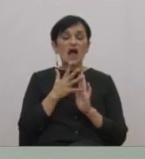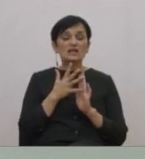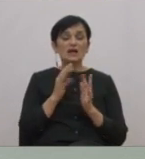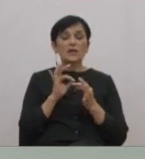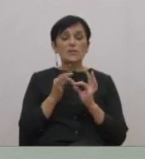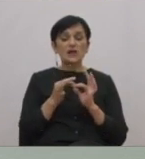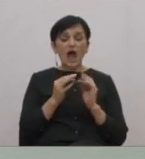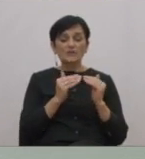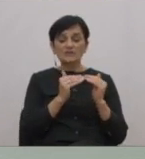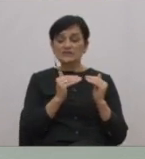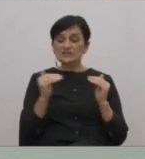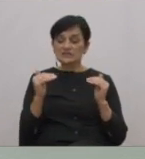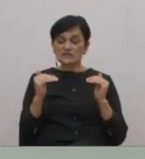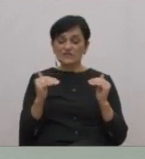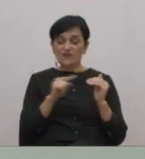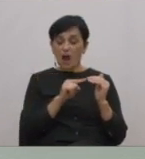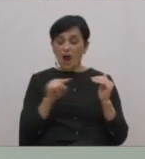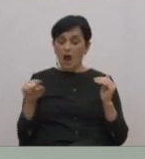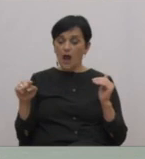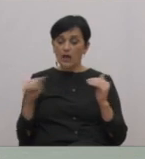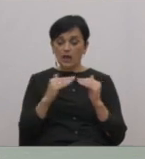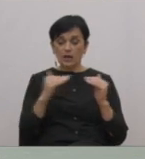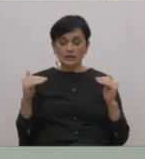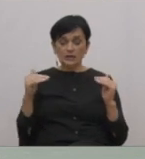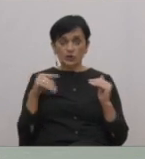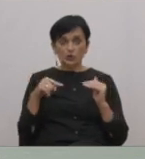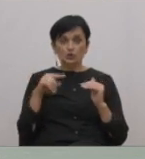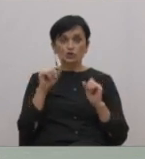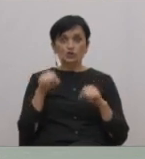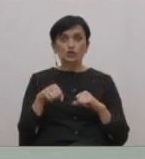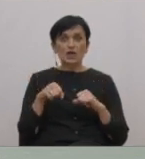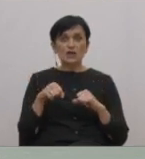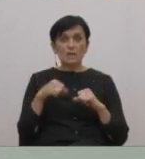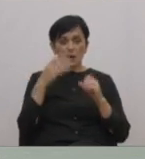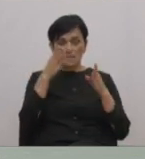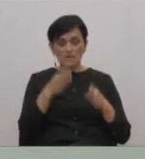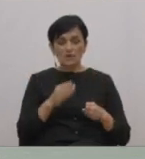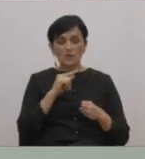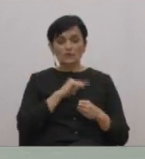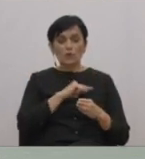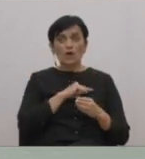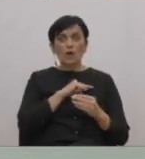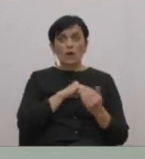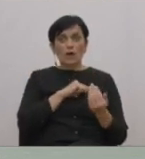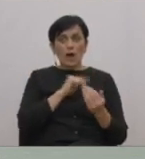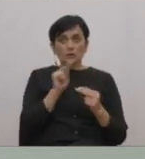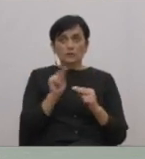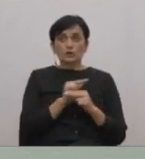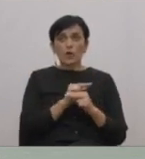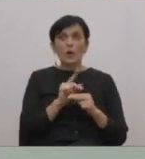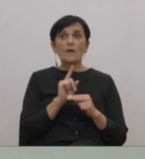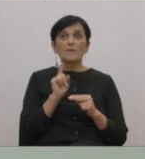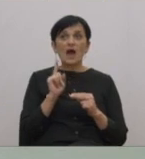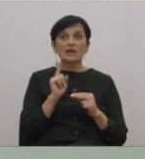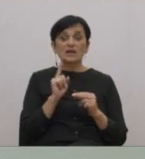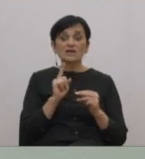galgolis, vari mai în squax, odesat, aris, macioris, cele mai jos, ironul hasiatis, ce nici nu, magram, galgolis,